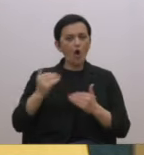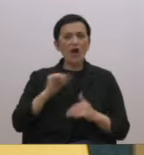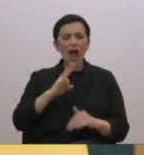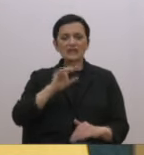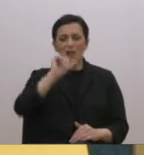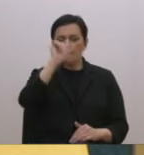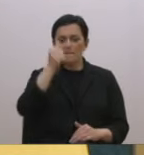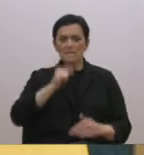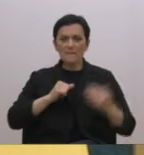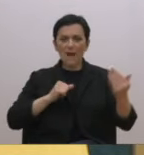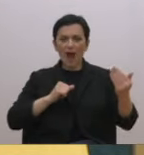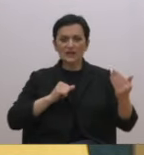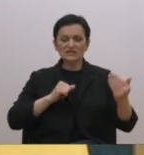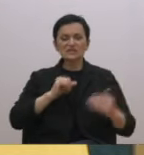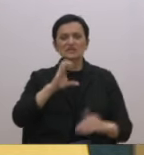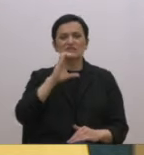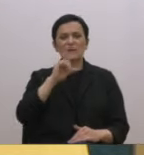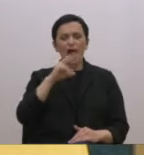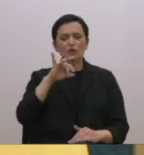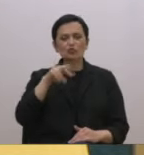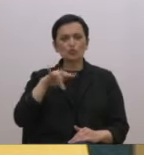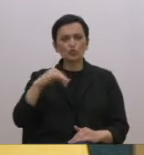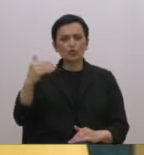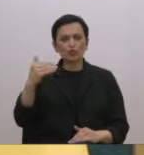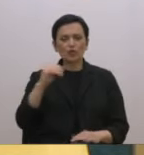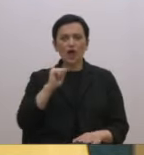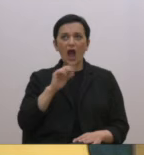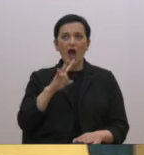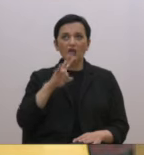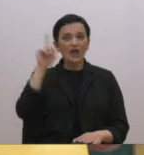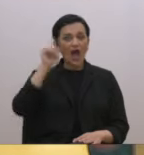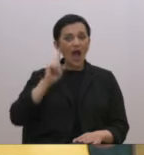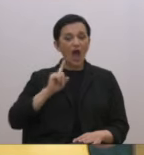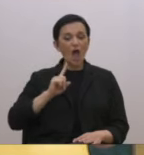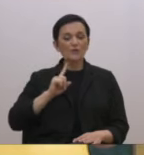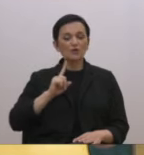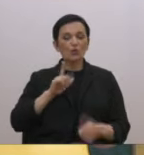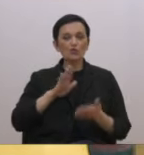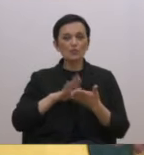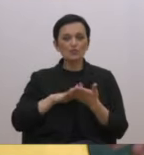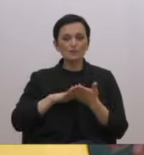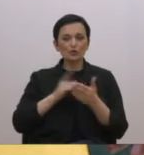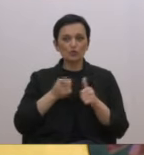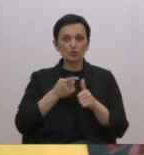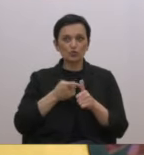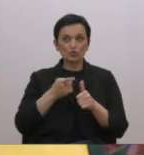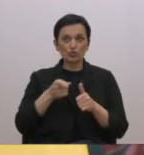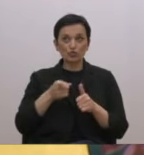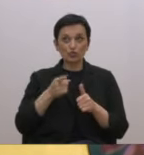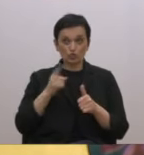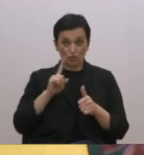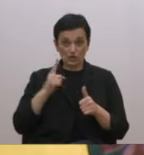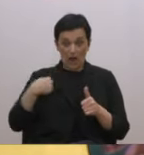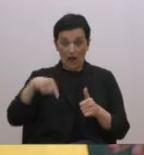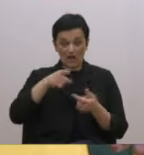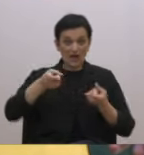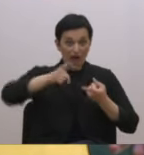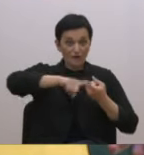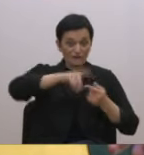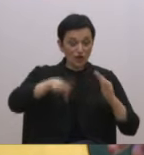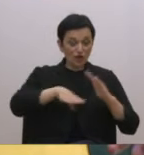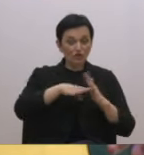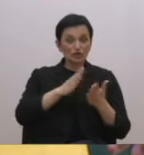ბერძნული, ან სპარსული, ან ეს ებრაული, ბიბლიური. გავლენის ქვეშა ვართ ხალხო.